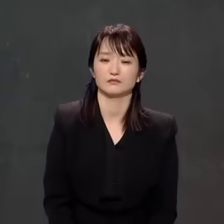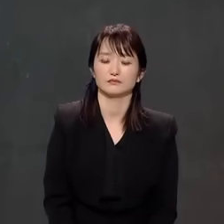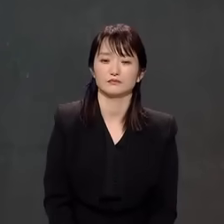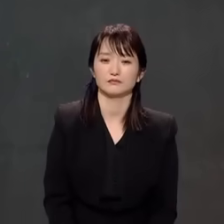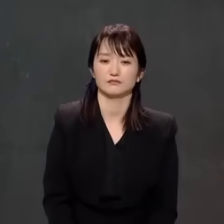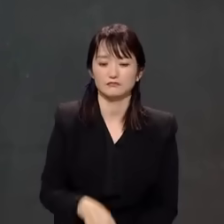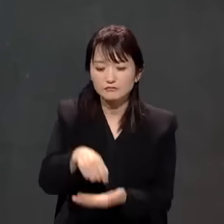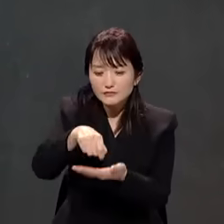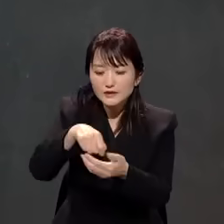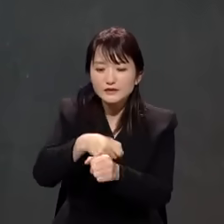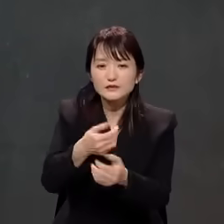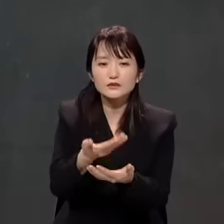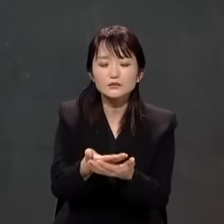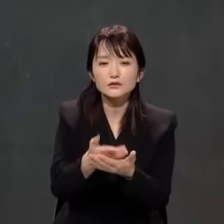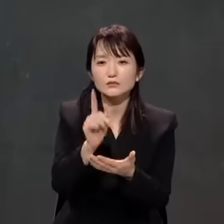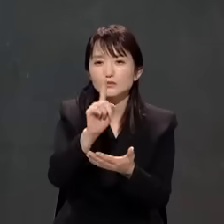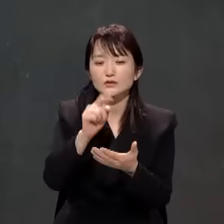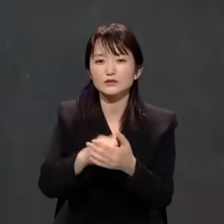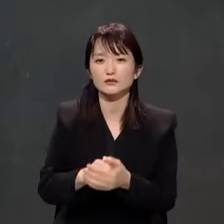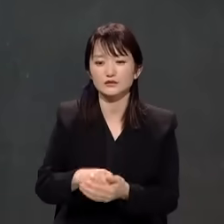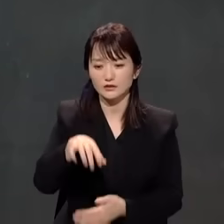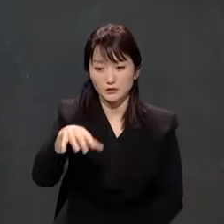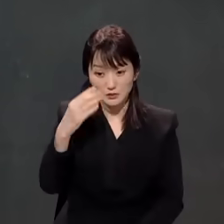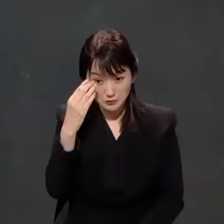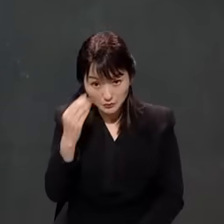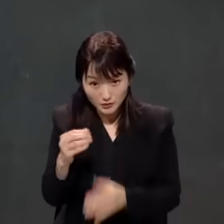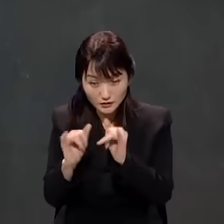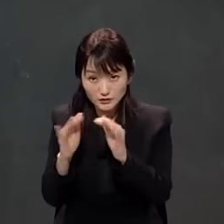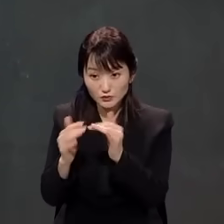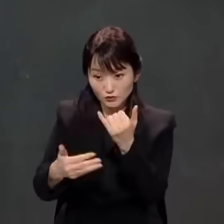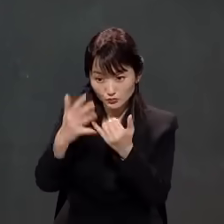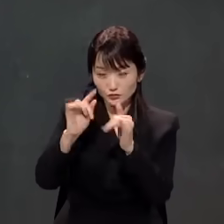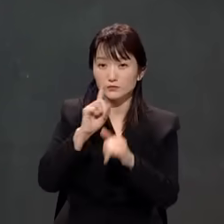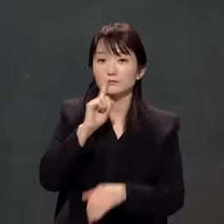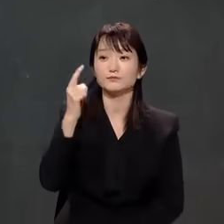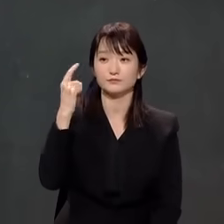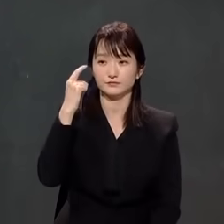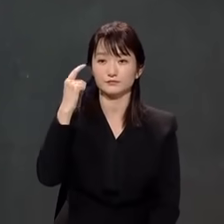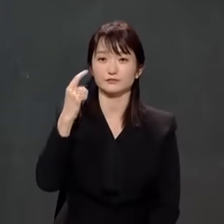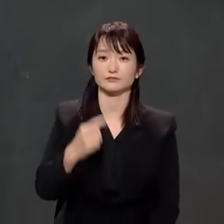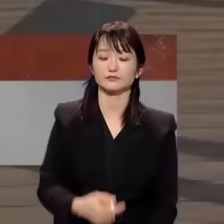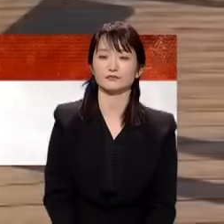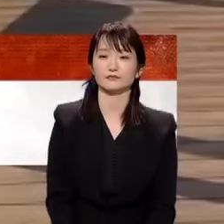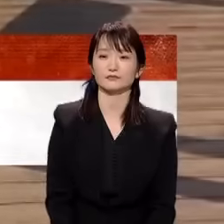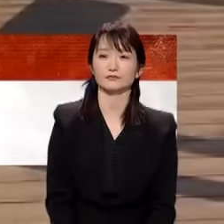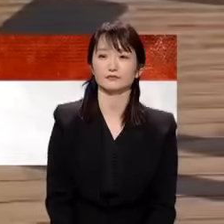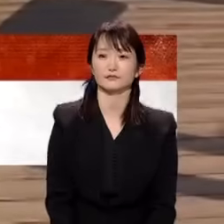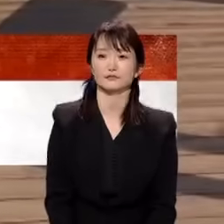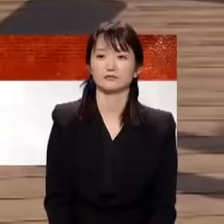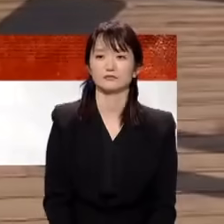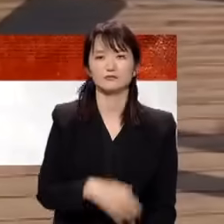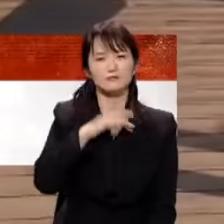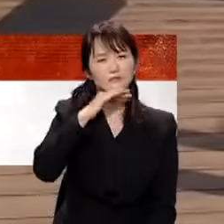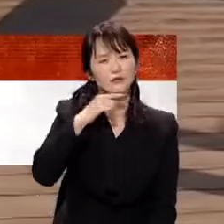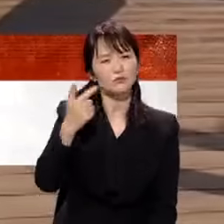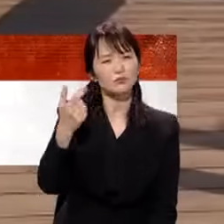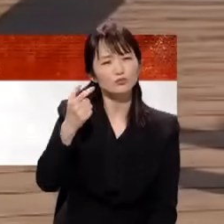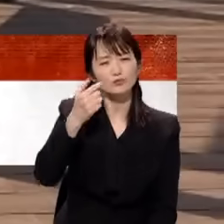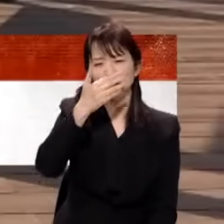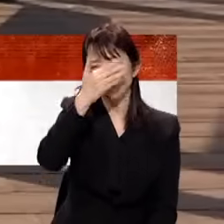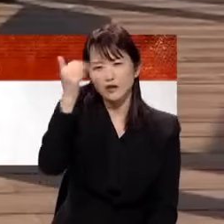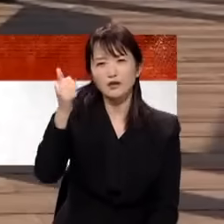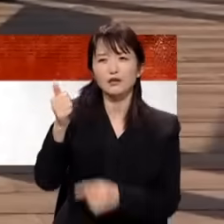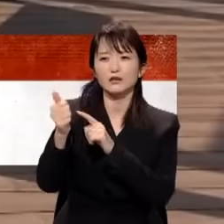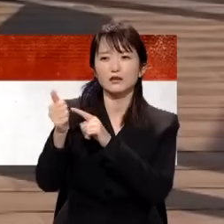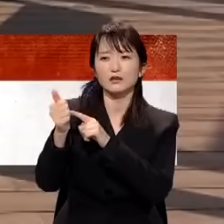사인해주세요. 이게 무슨 얘기인지 당시 현장을 목격했던 유튜버의 얘기 들어보시죠. 너무 할아버지.